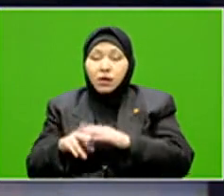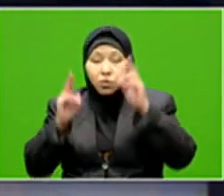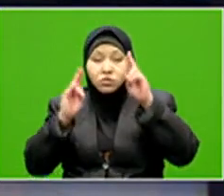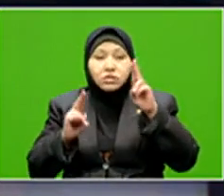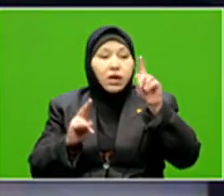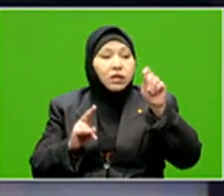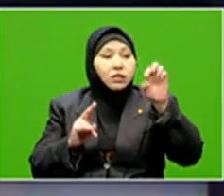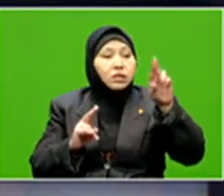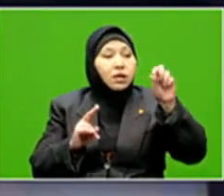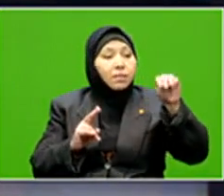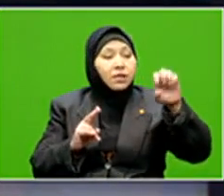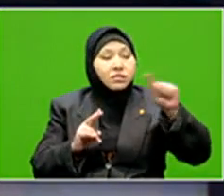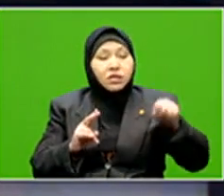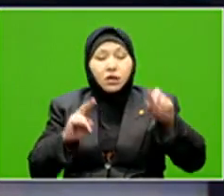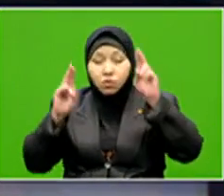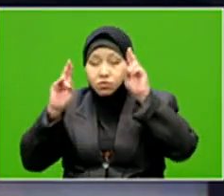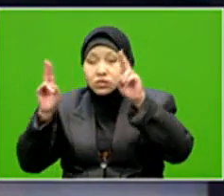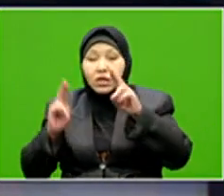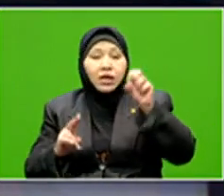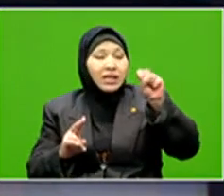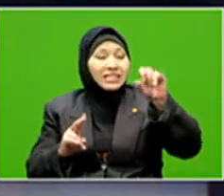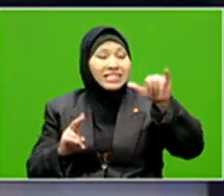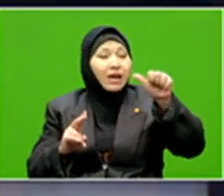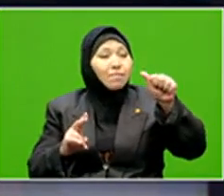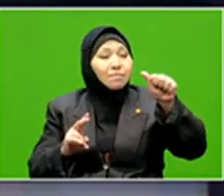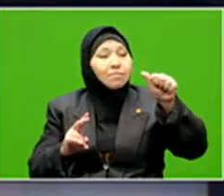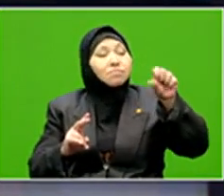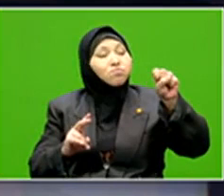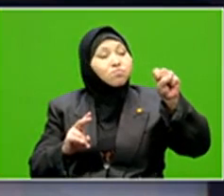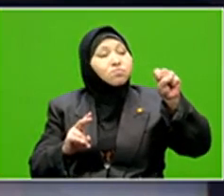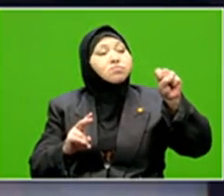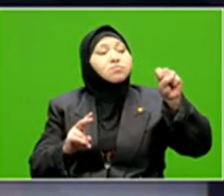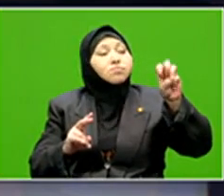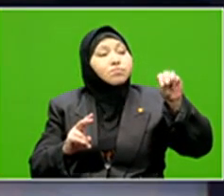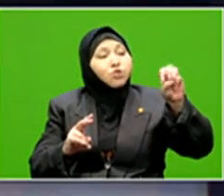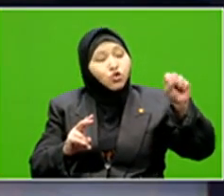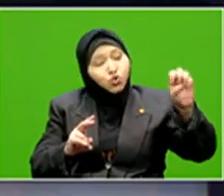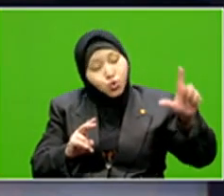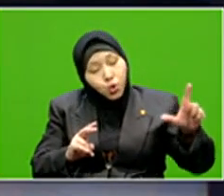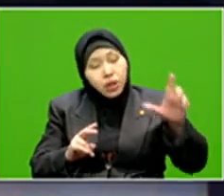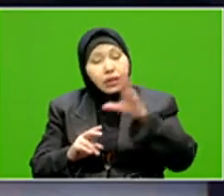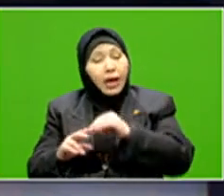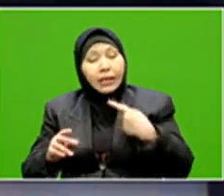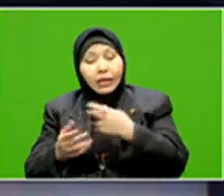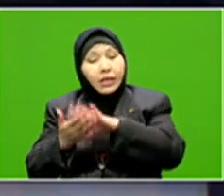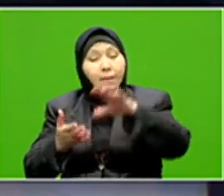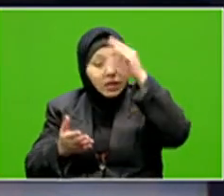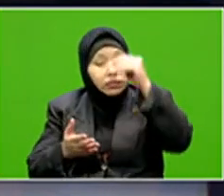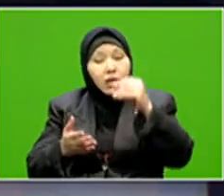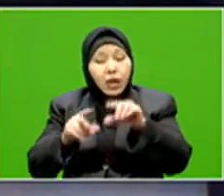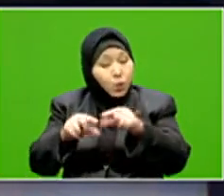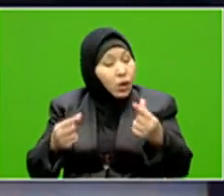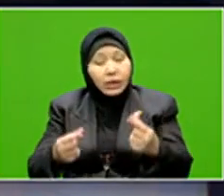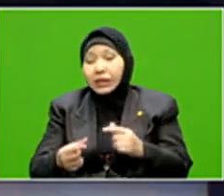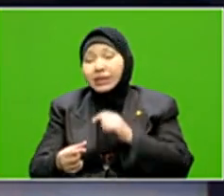kasih diucapkan pada Ustaz Syamsul Hakim Abdul Samad, ya, mencerahkan perkara yang telah pun kita belajar. Dan Quran ini tidak bertepian